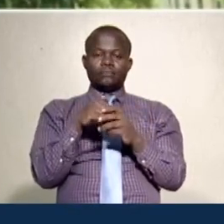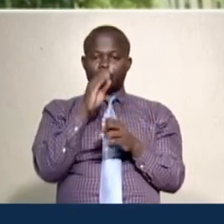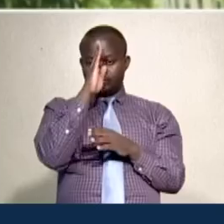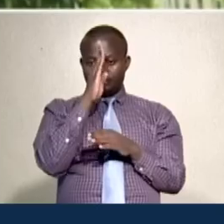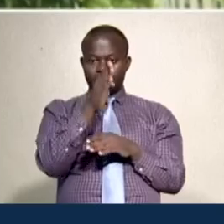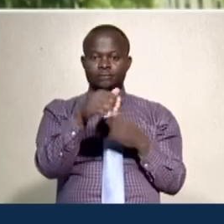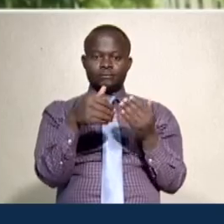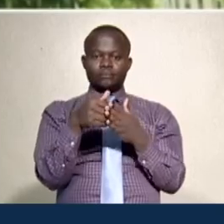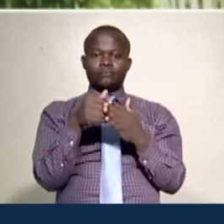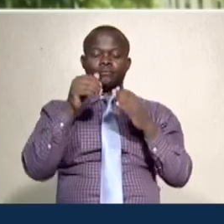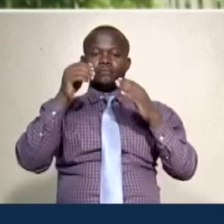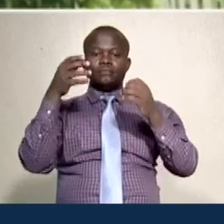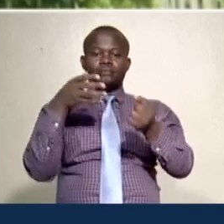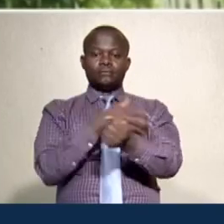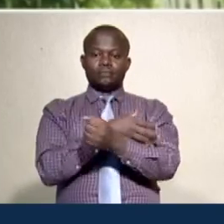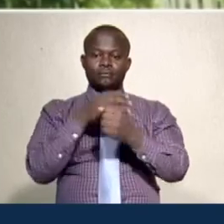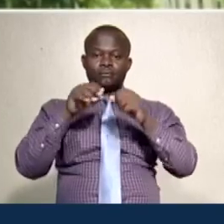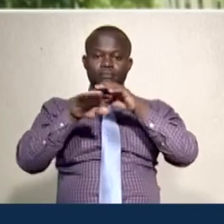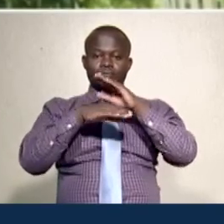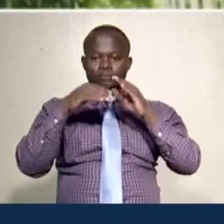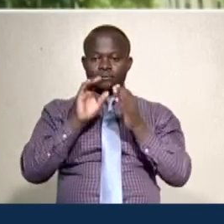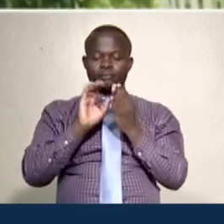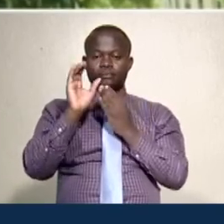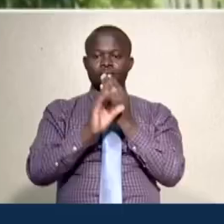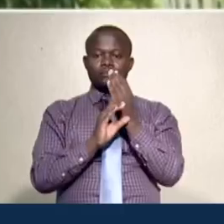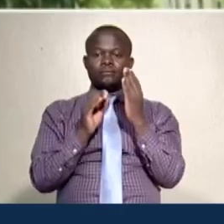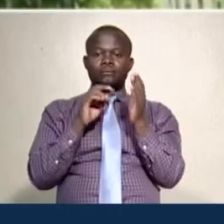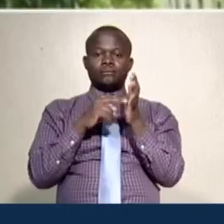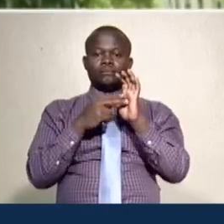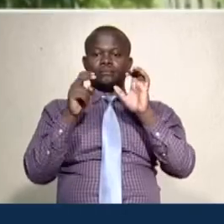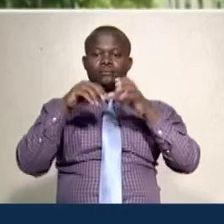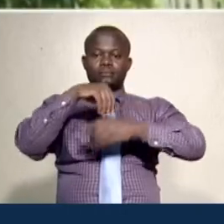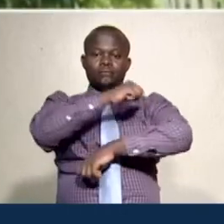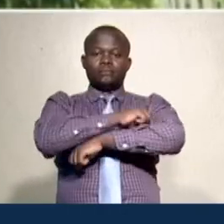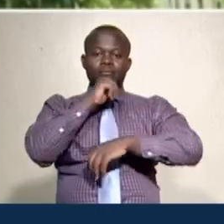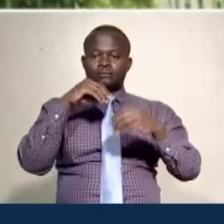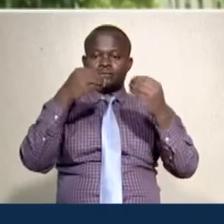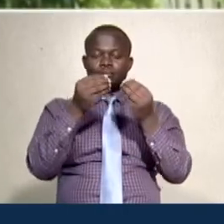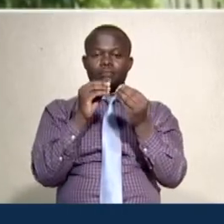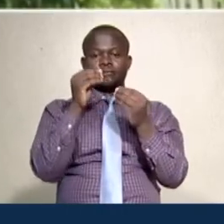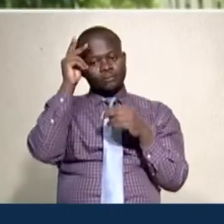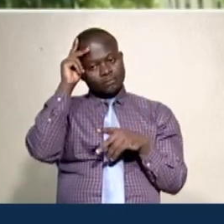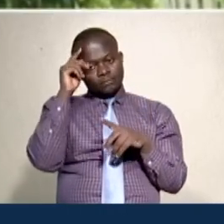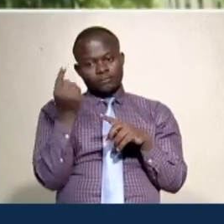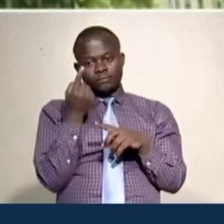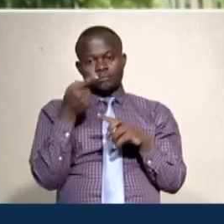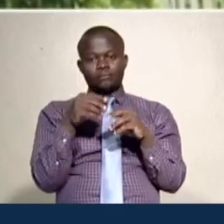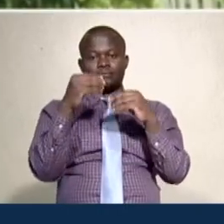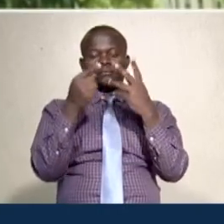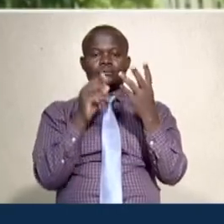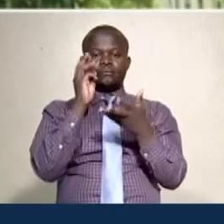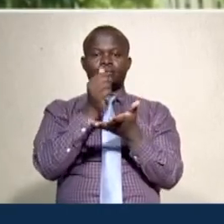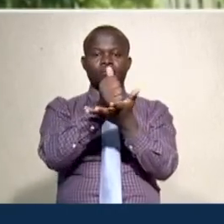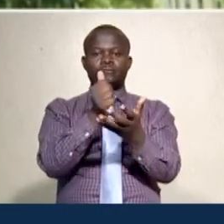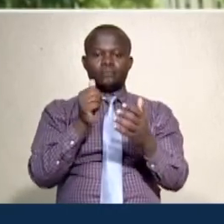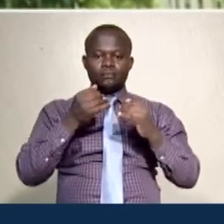murongo wa competence based curriculum, ni ukuvuga ngo umunyeshuri ntabwo ari ukumuha ubumenyi gusa, ariko tumuha n'ibizamufasha